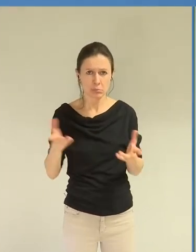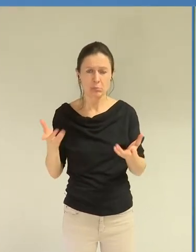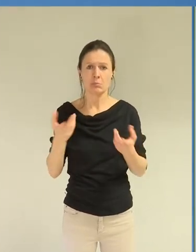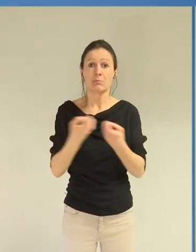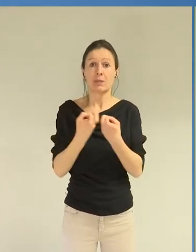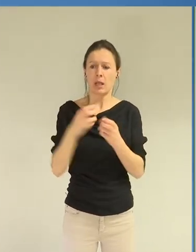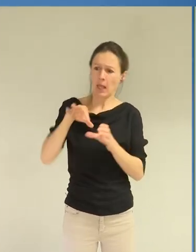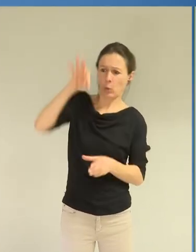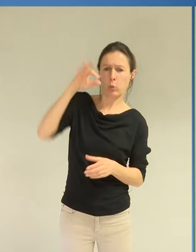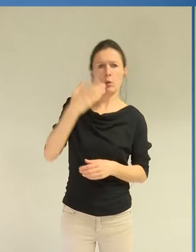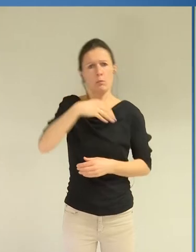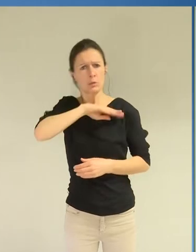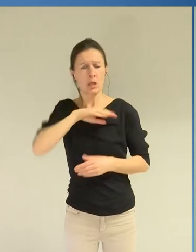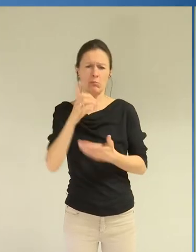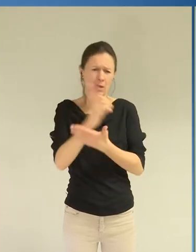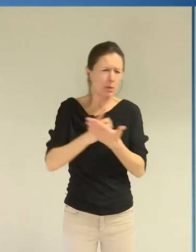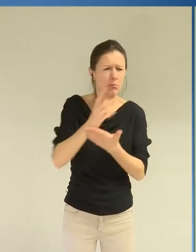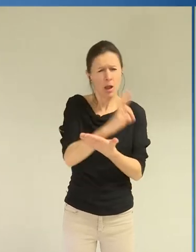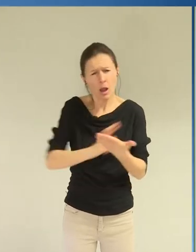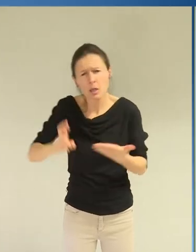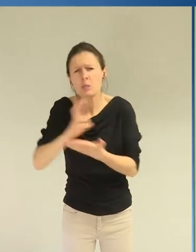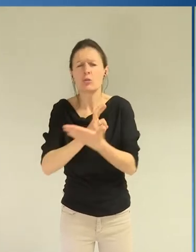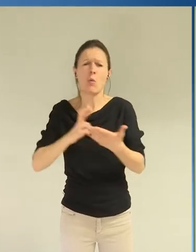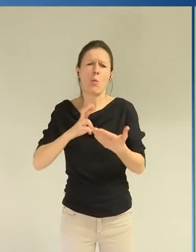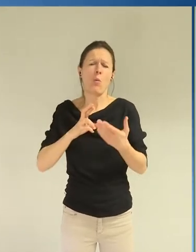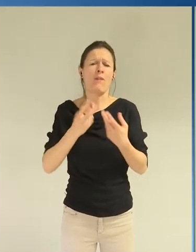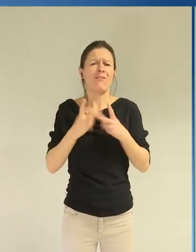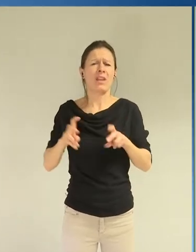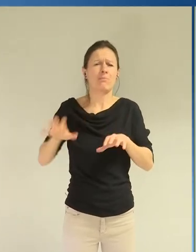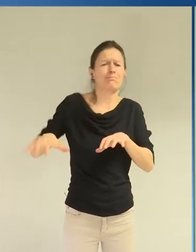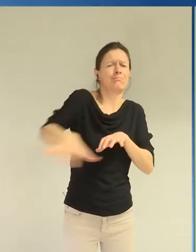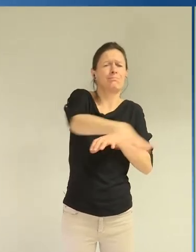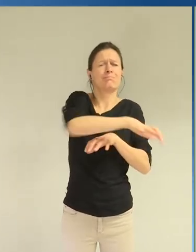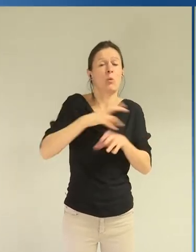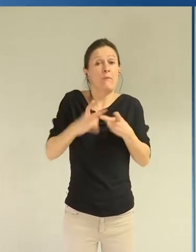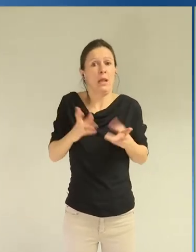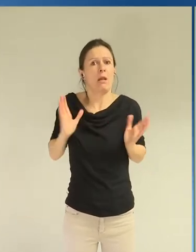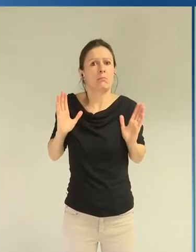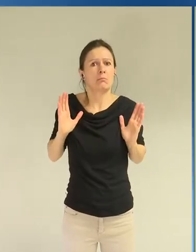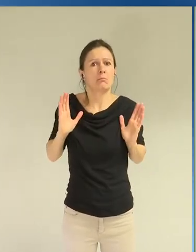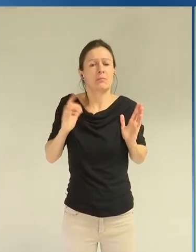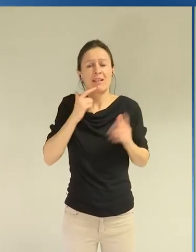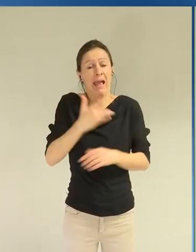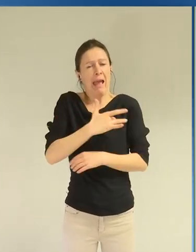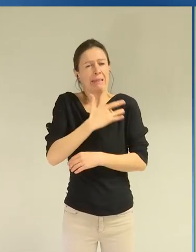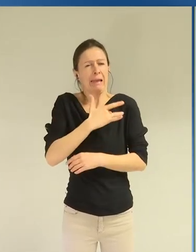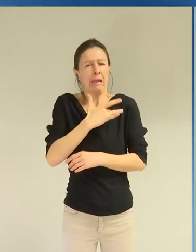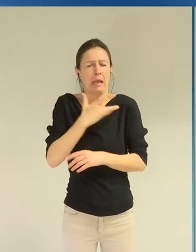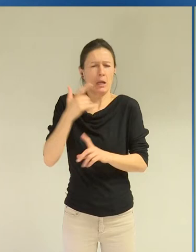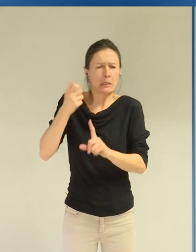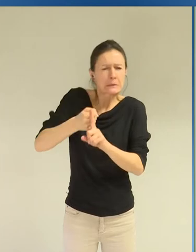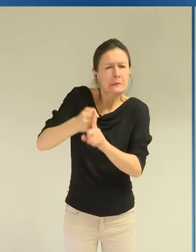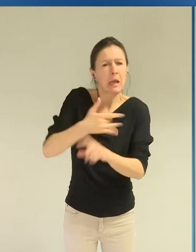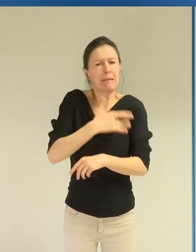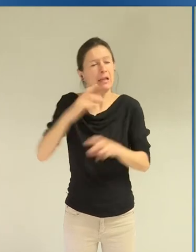département d'une métropole d'une ville c'est ne jamais confondre son intérêt partisan avec l'intérêt général on ne